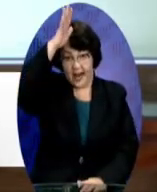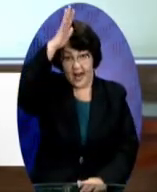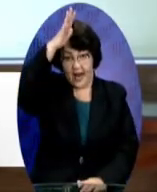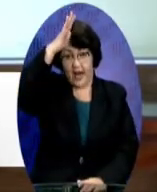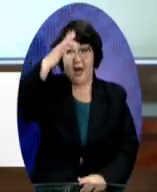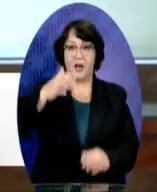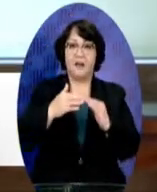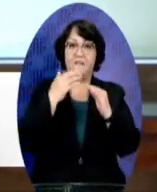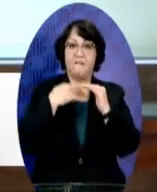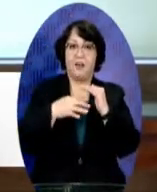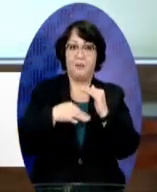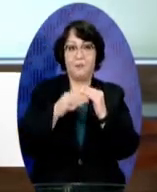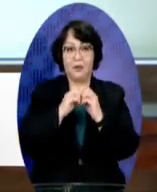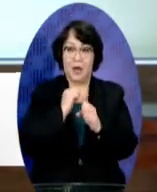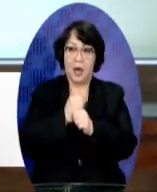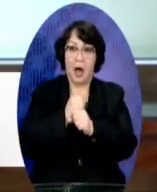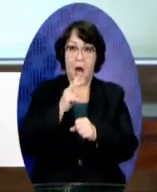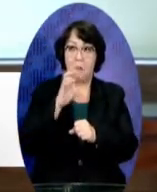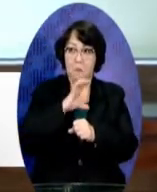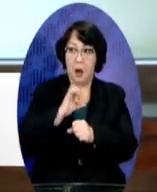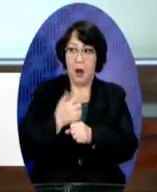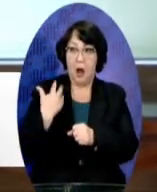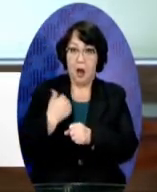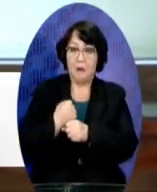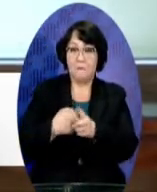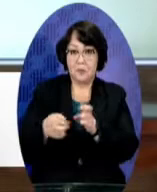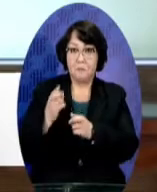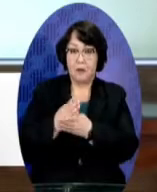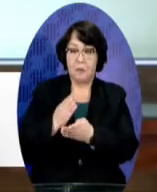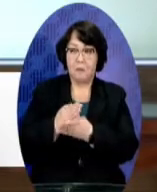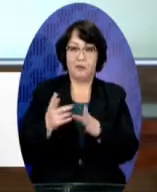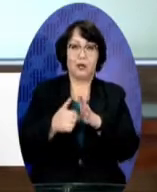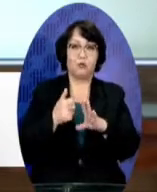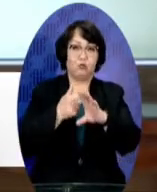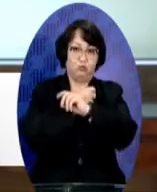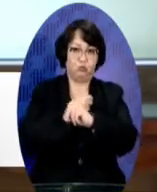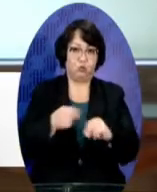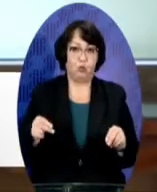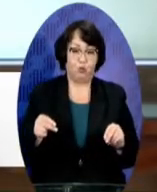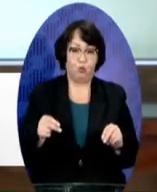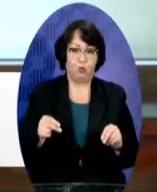татвараас татвараас хөнгөлөхөөр зохицуулж өгсөн байж байгаа. За татварын